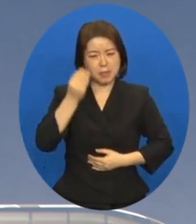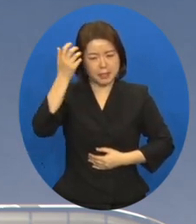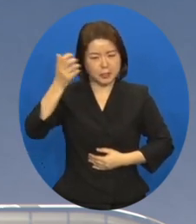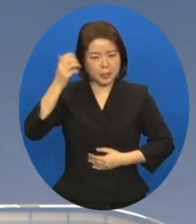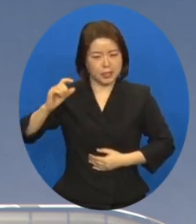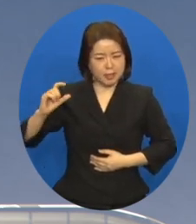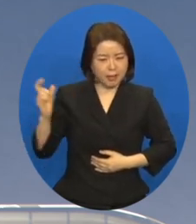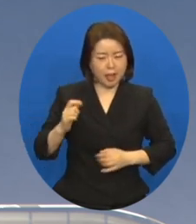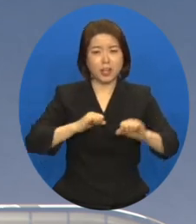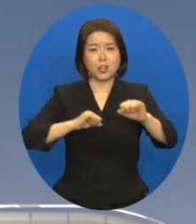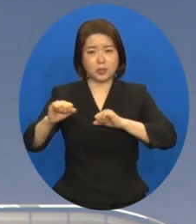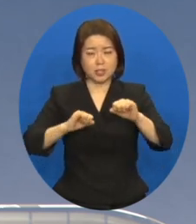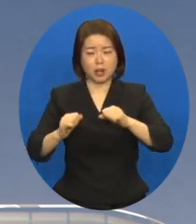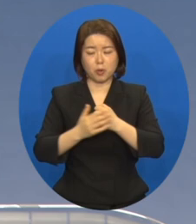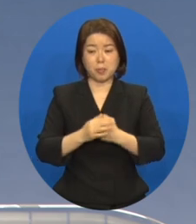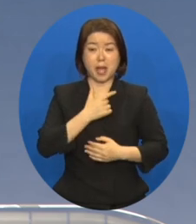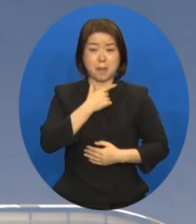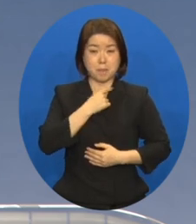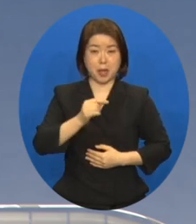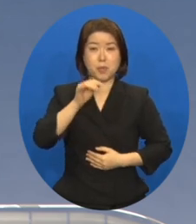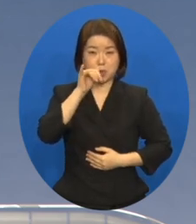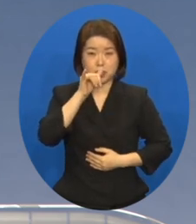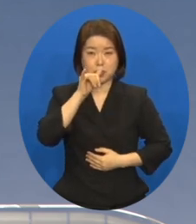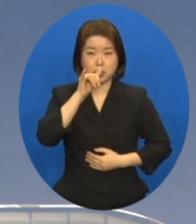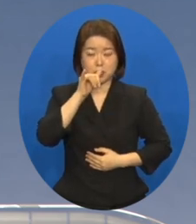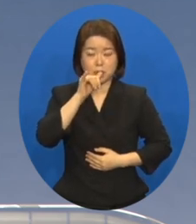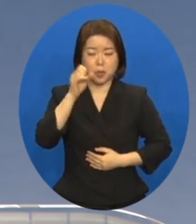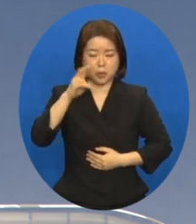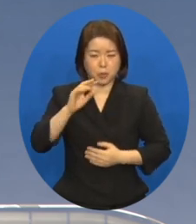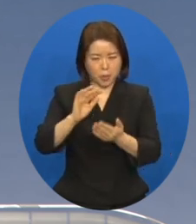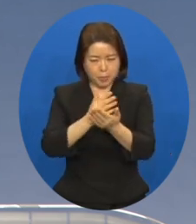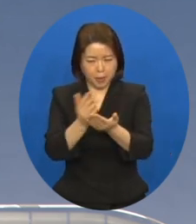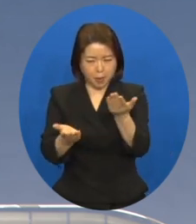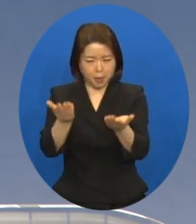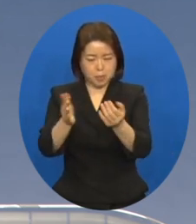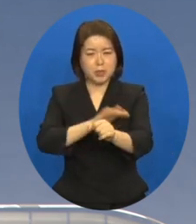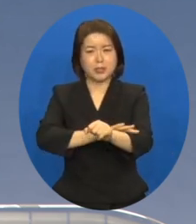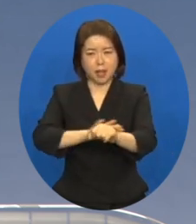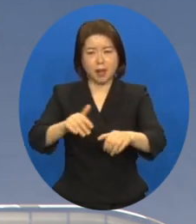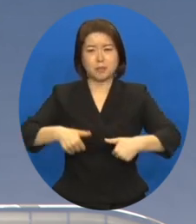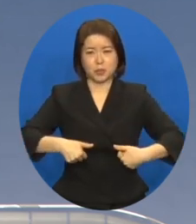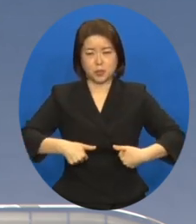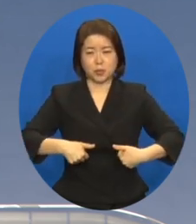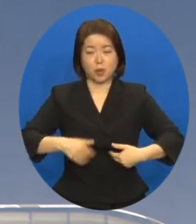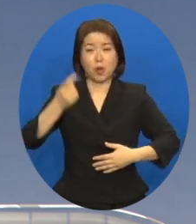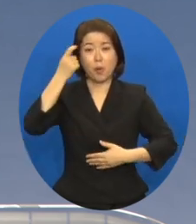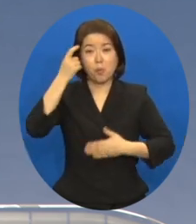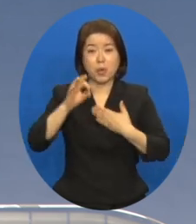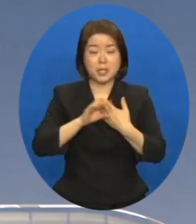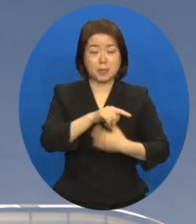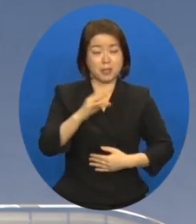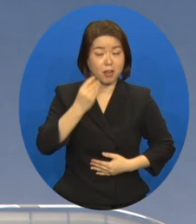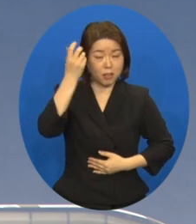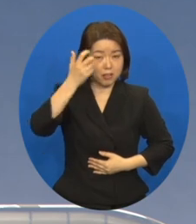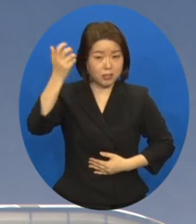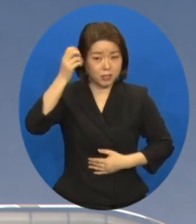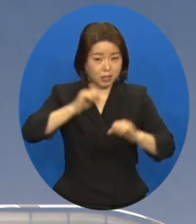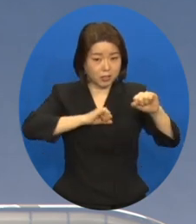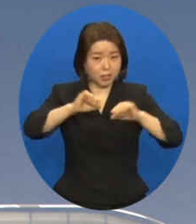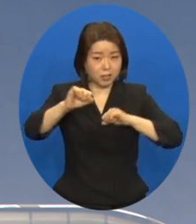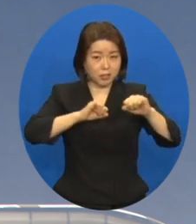역사는 갈망도 해야 하지만 분별도 잘 해야 합니다. 왜냐하면 이런 성령의